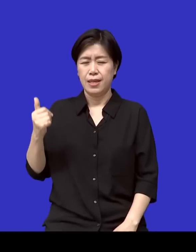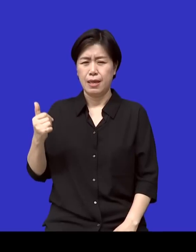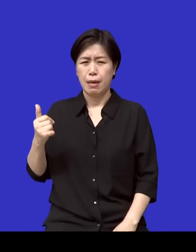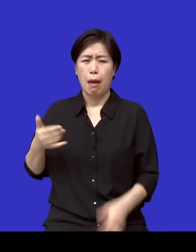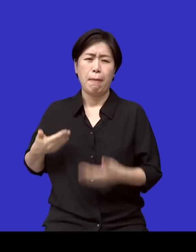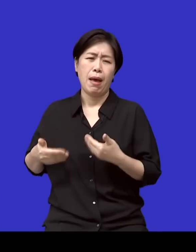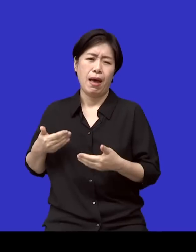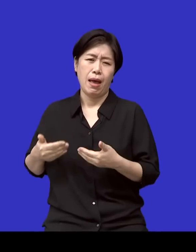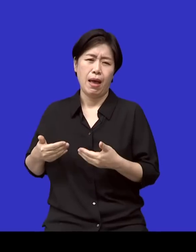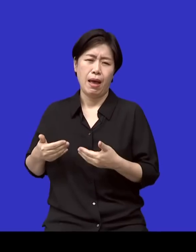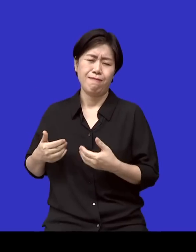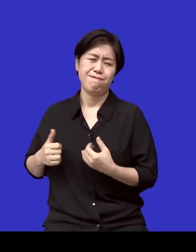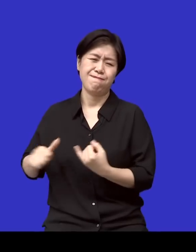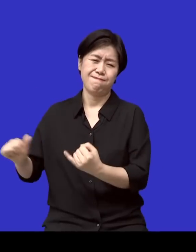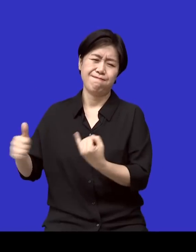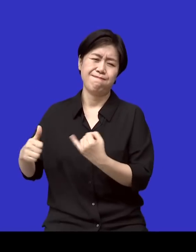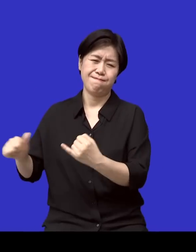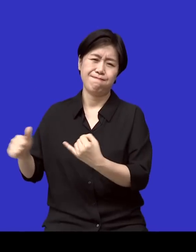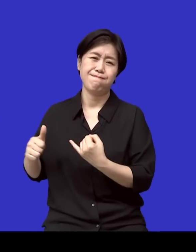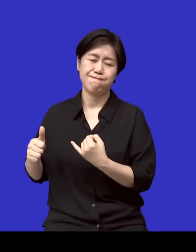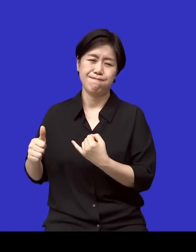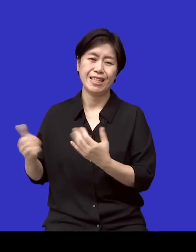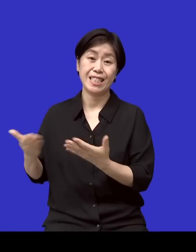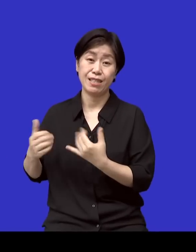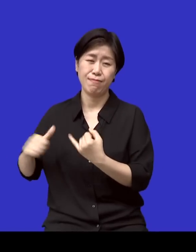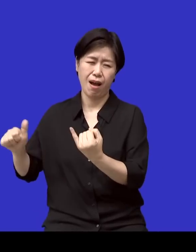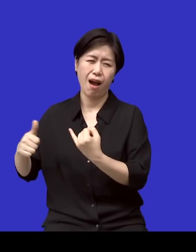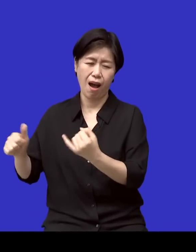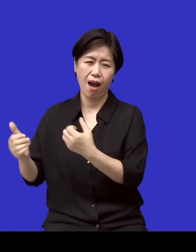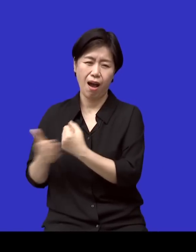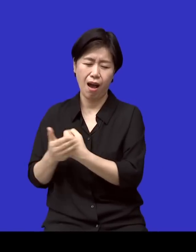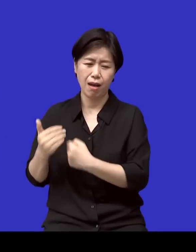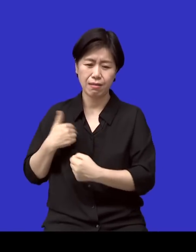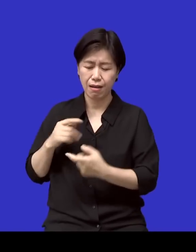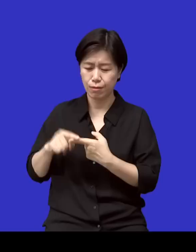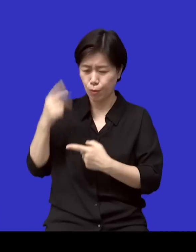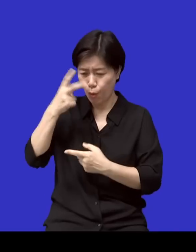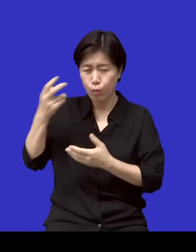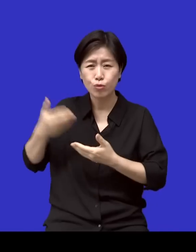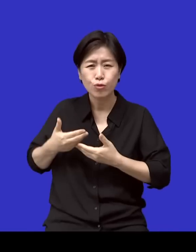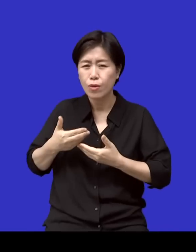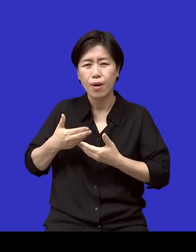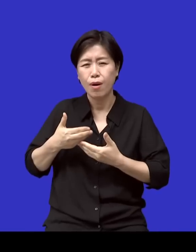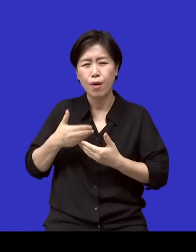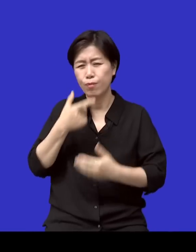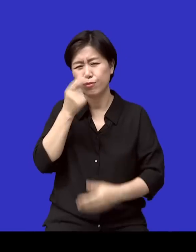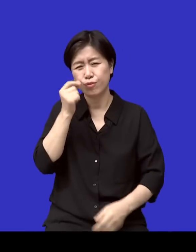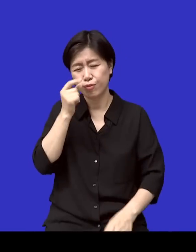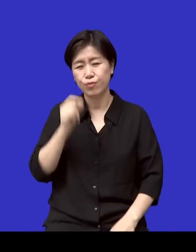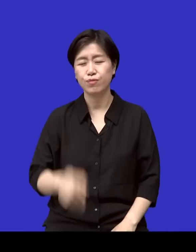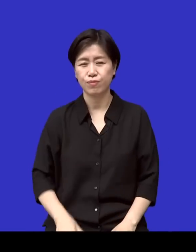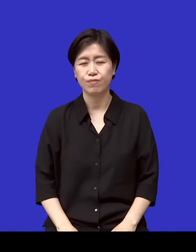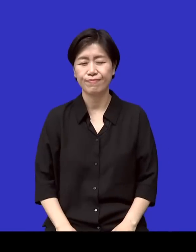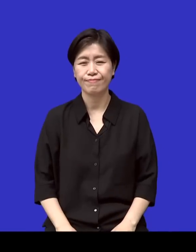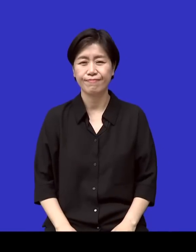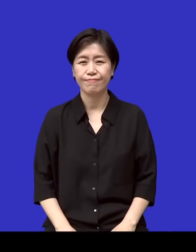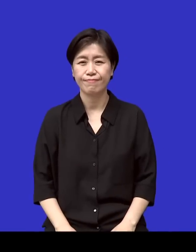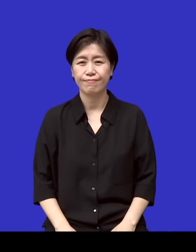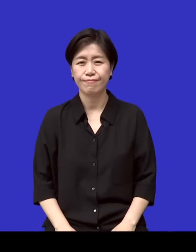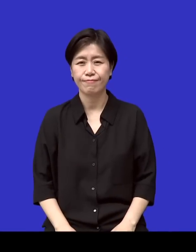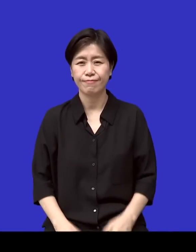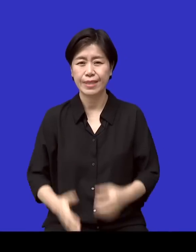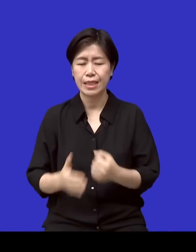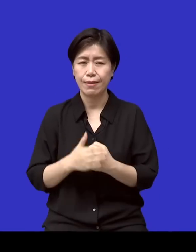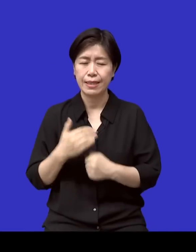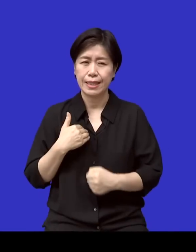봐주셨어요. 예. 근데 제가 이제 초등학교 입학하기 전에 스키가 너무 타고 싶은데 부모님이 맞벌이를 하시니까 예. 제가